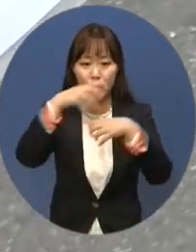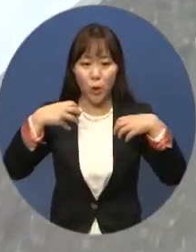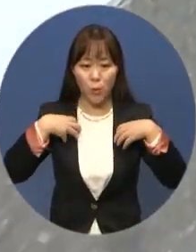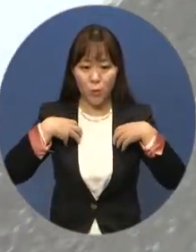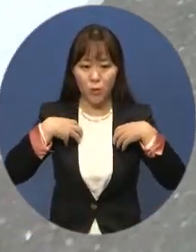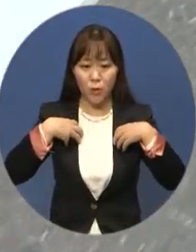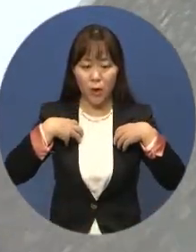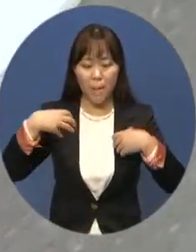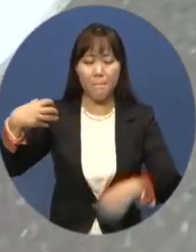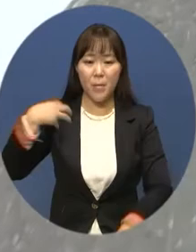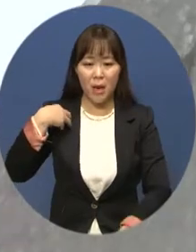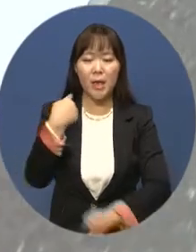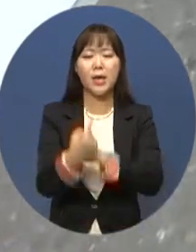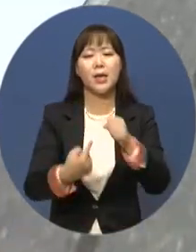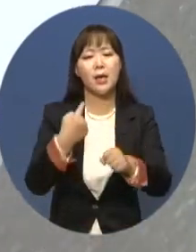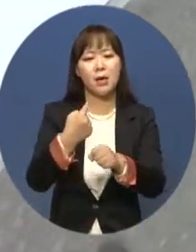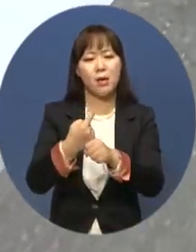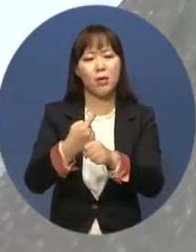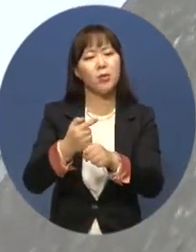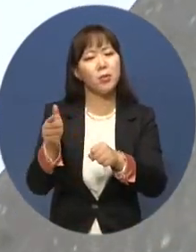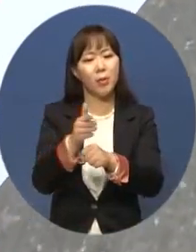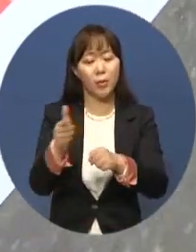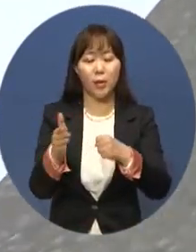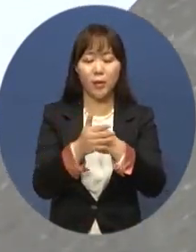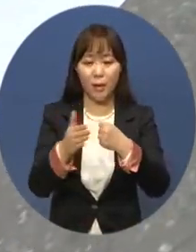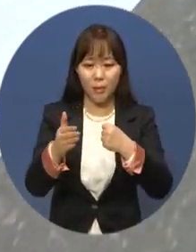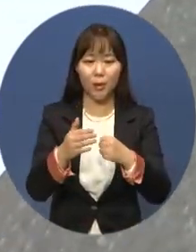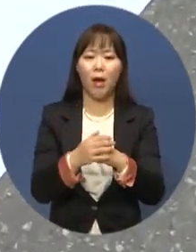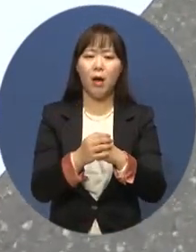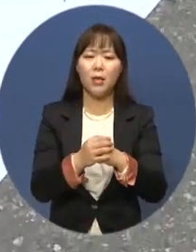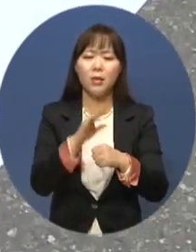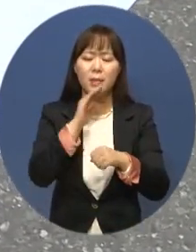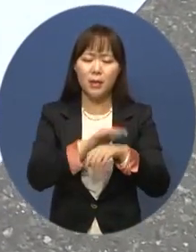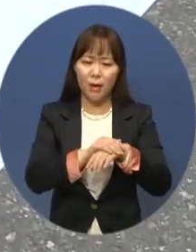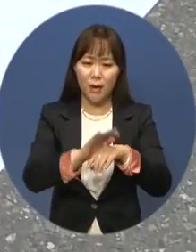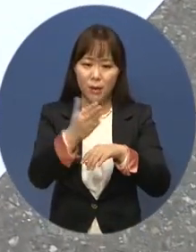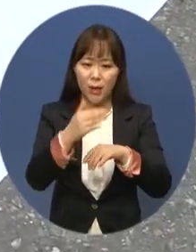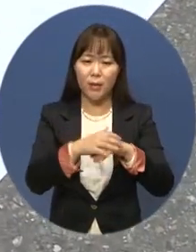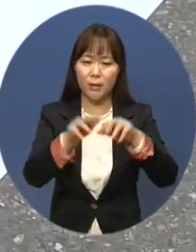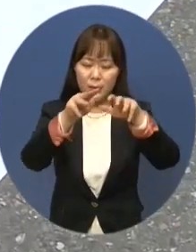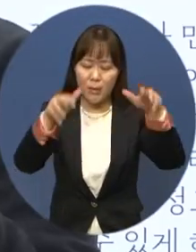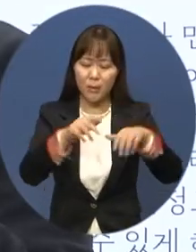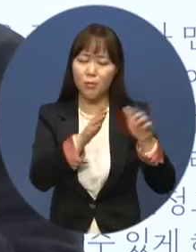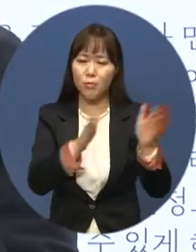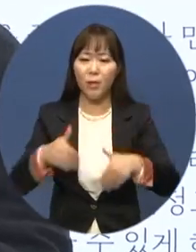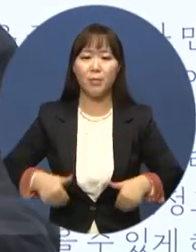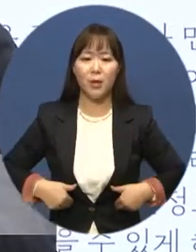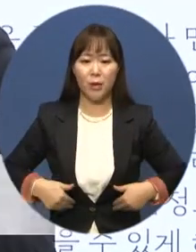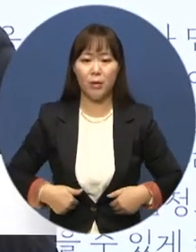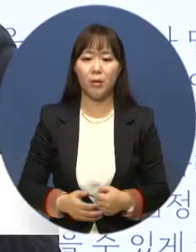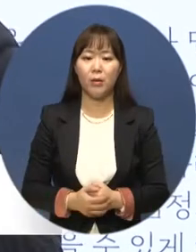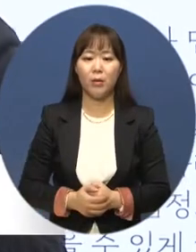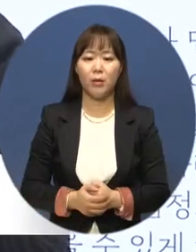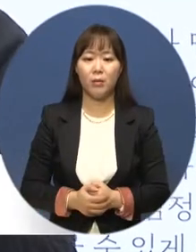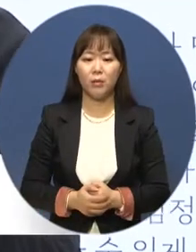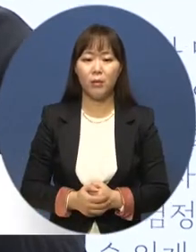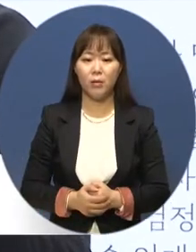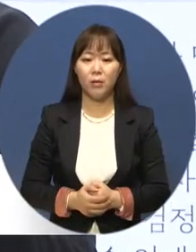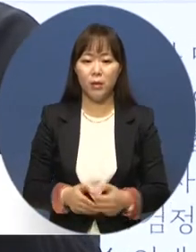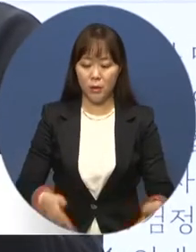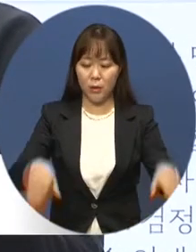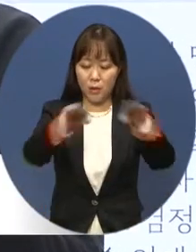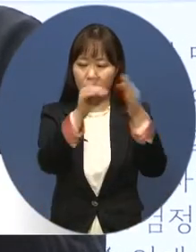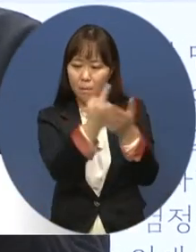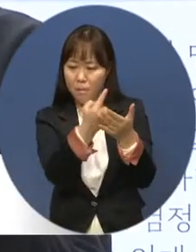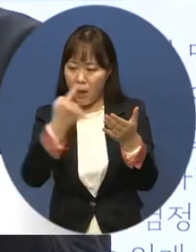1년 남짓 남은 상황에서 제대로 된 시스템 마련이 필요하다는 설명입니다 실 별에서 나은